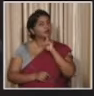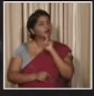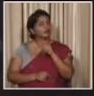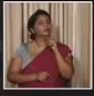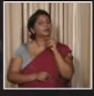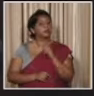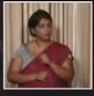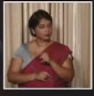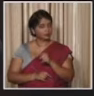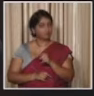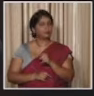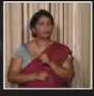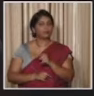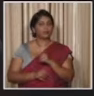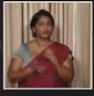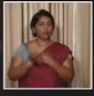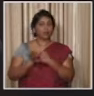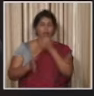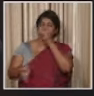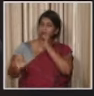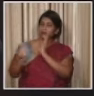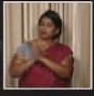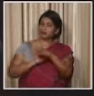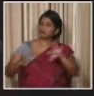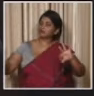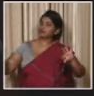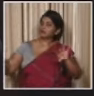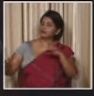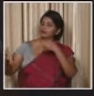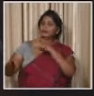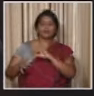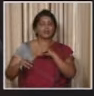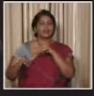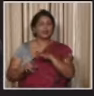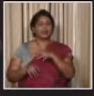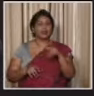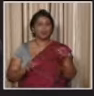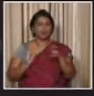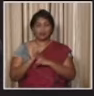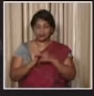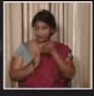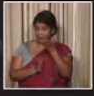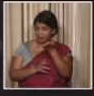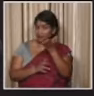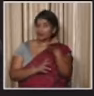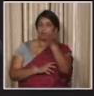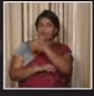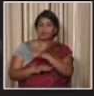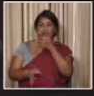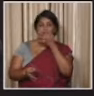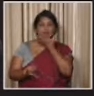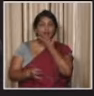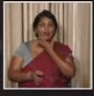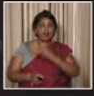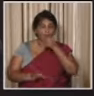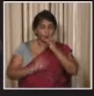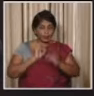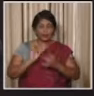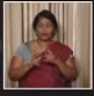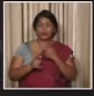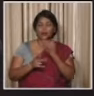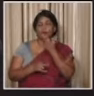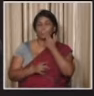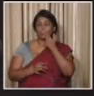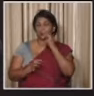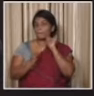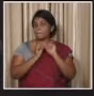me Rome gini gan itu Vina wadane kerana nirolat, Ravola patu itu surutu patu